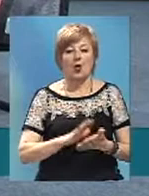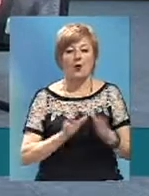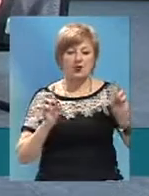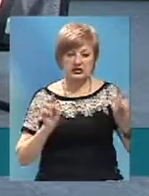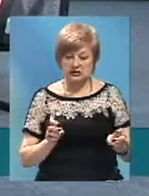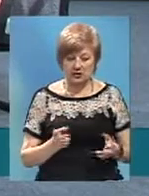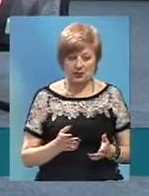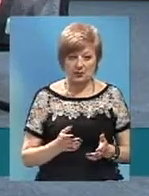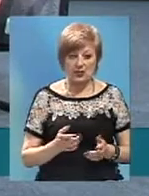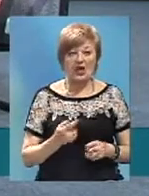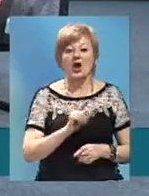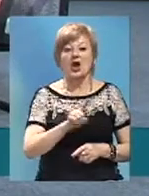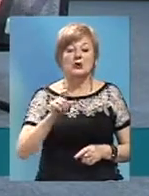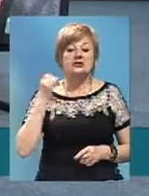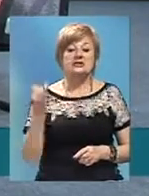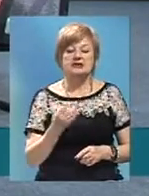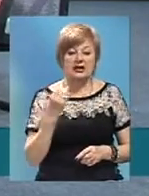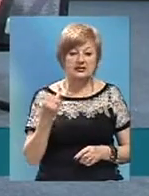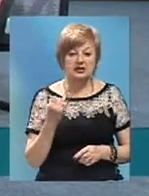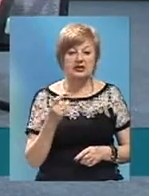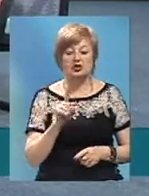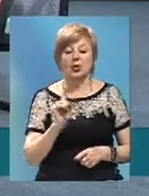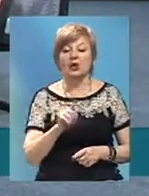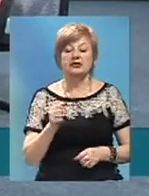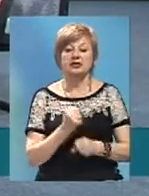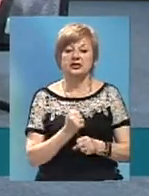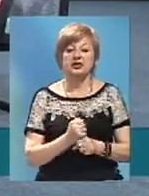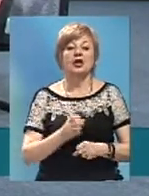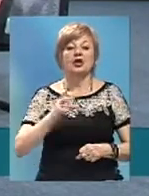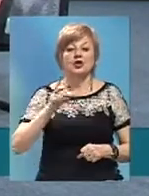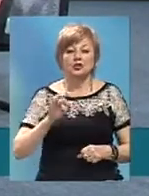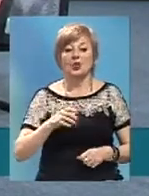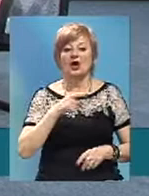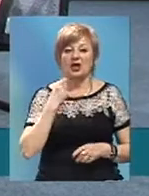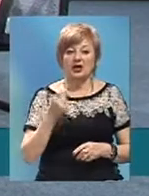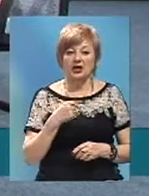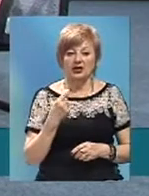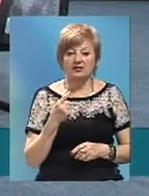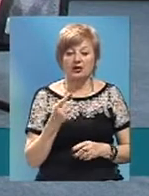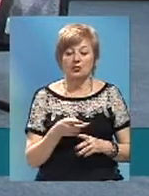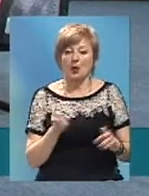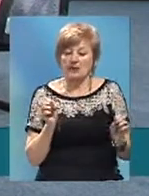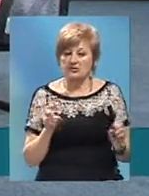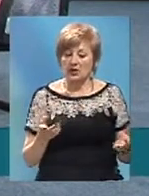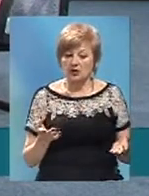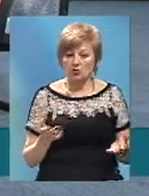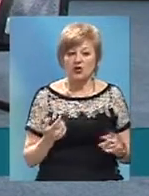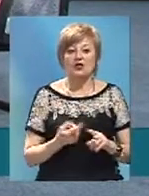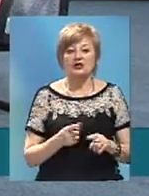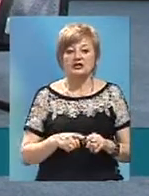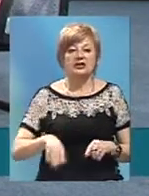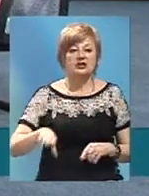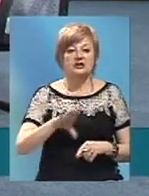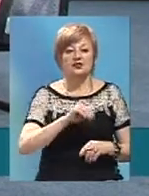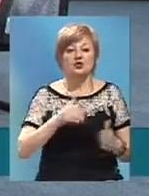Гриценка. Отже, вони зацікавлені, вони роблять, але знову ми говоримо про узких круг. Чи ні? Оце, що